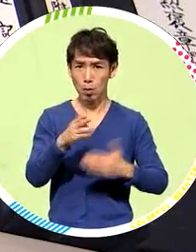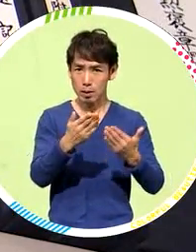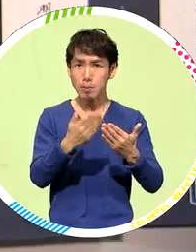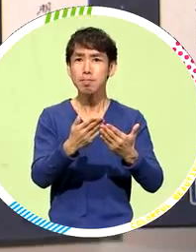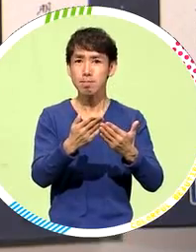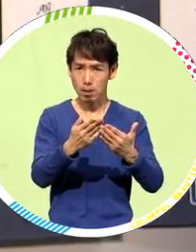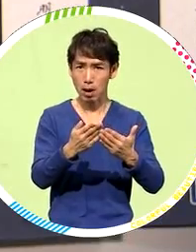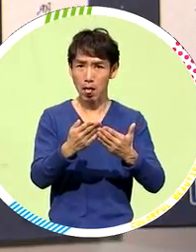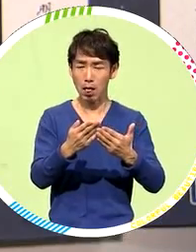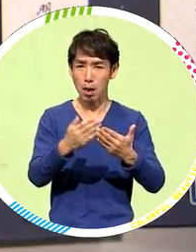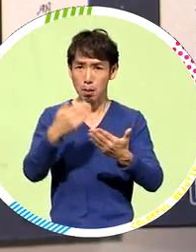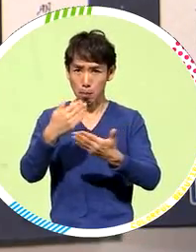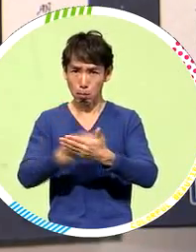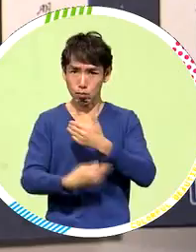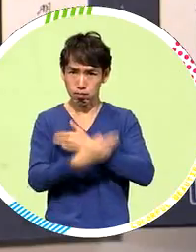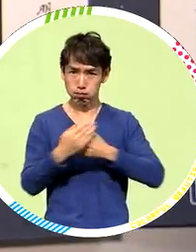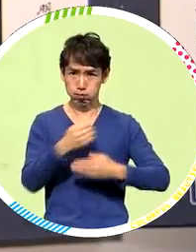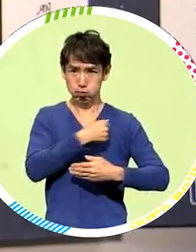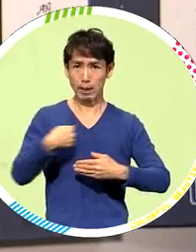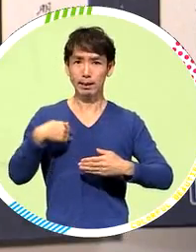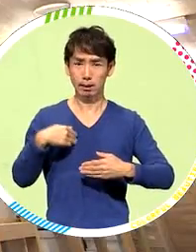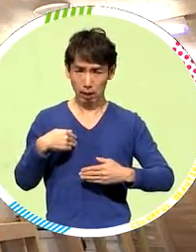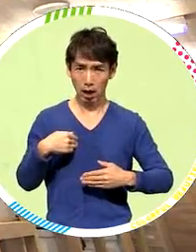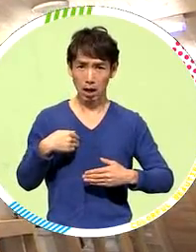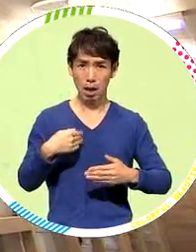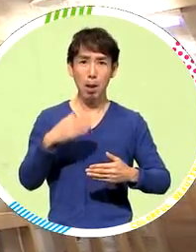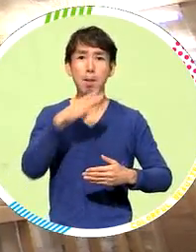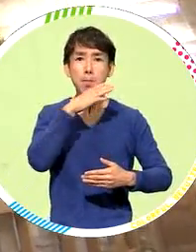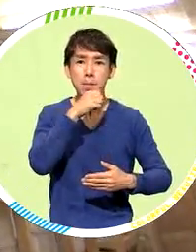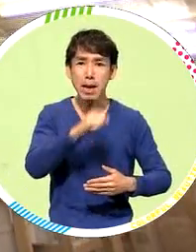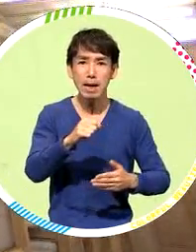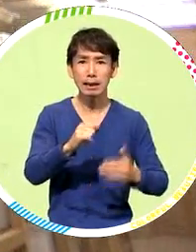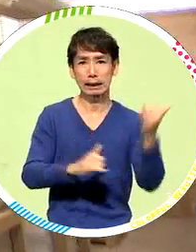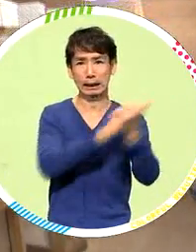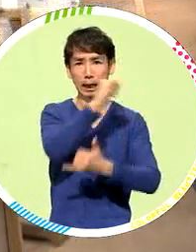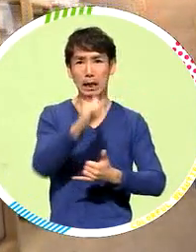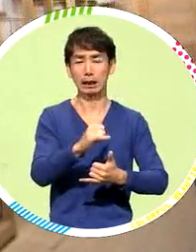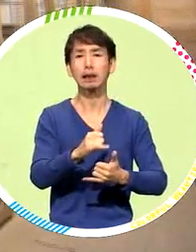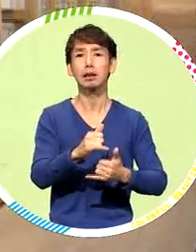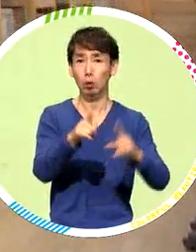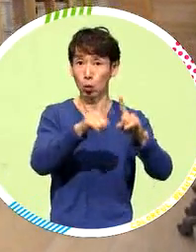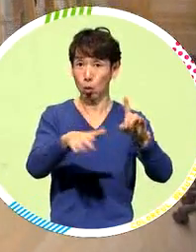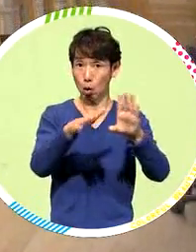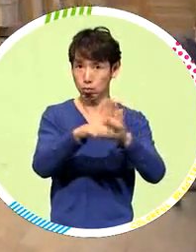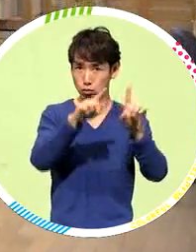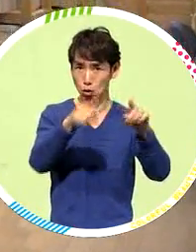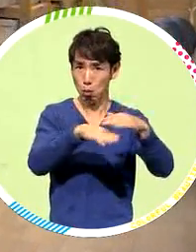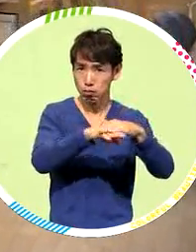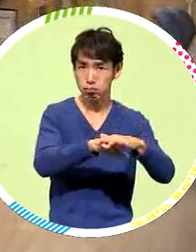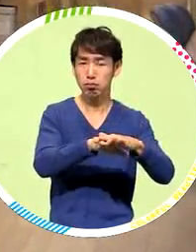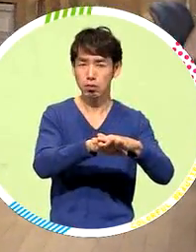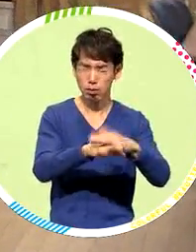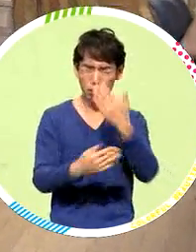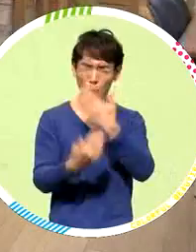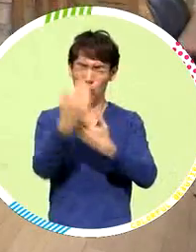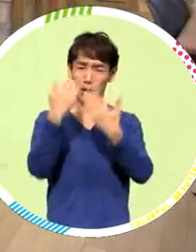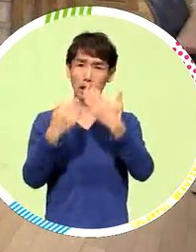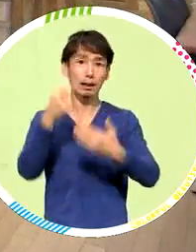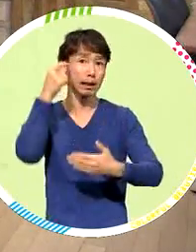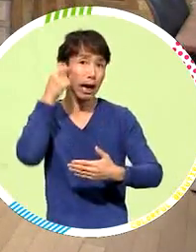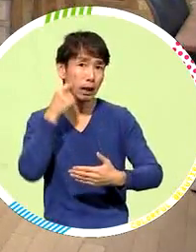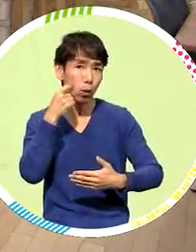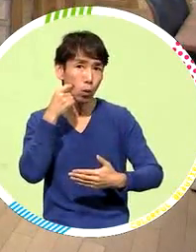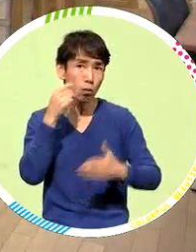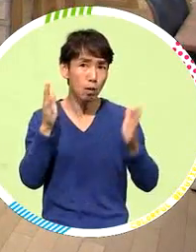た明治大正期の公文書などを保存していますさらに古い幕末や江戸期以前の古文書などは